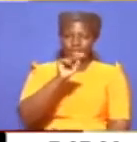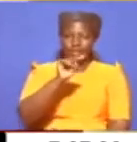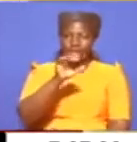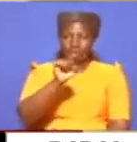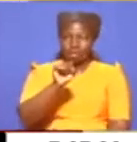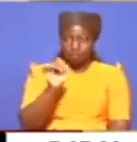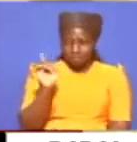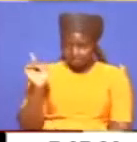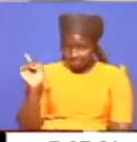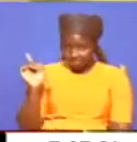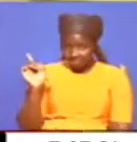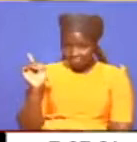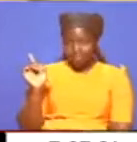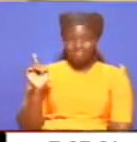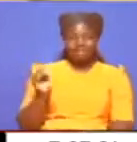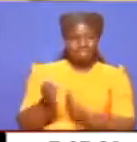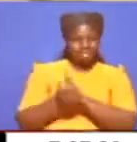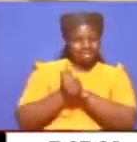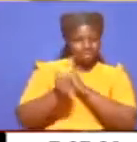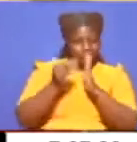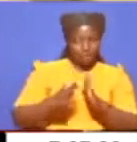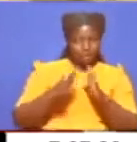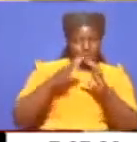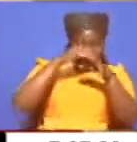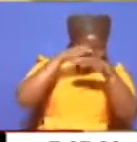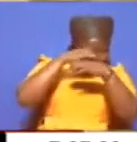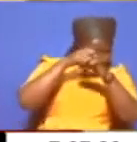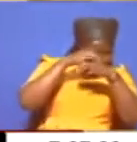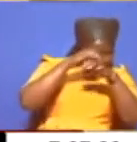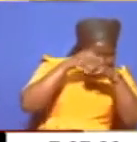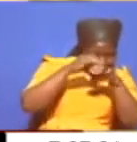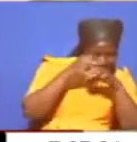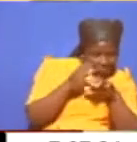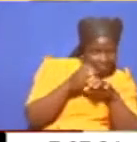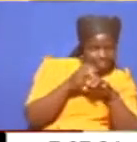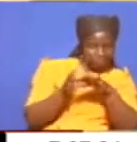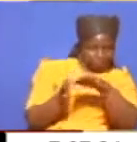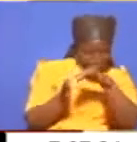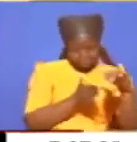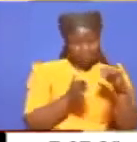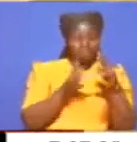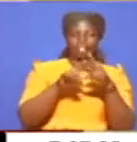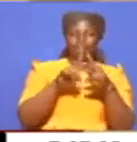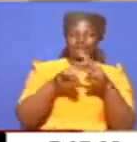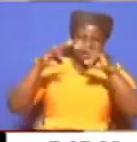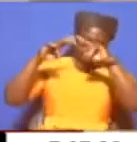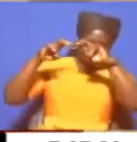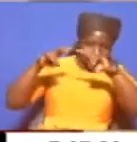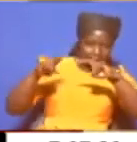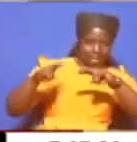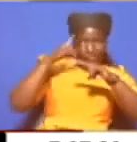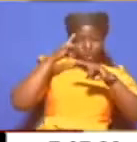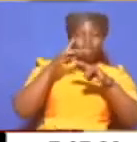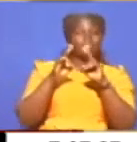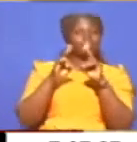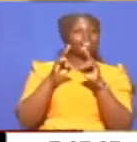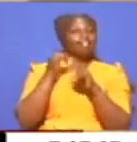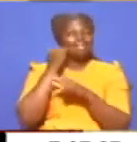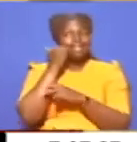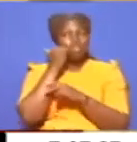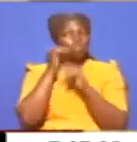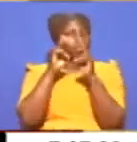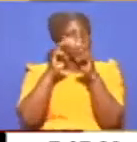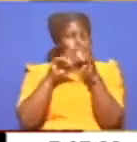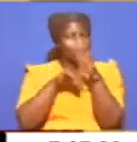sio tu mtaalamu wa uchunguzi katika maabara, mbali pia ni mtafiti wa masuala ya magonjwa katika taasisi ya utafiti